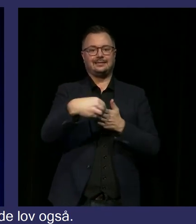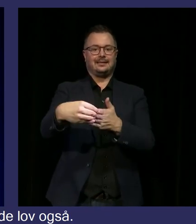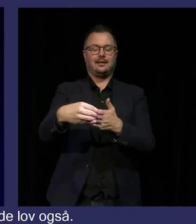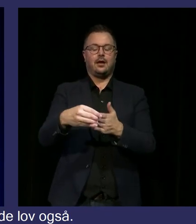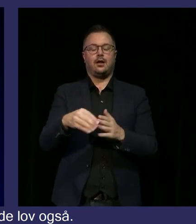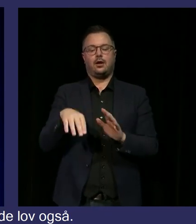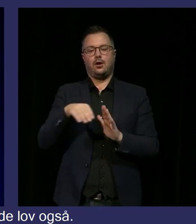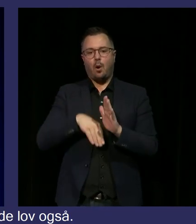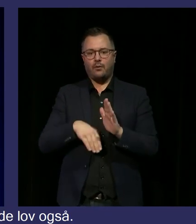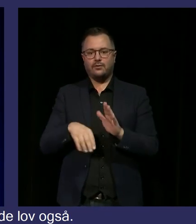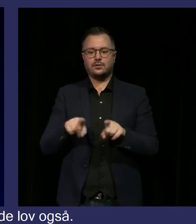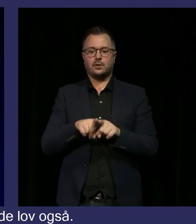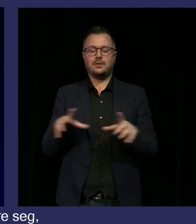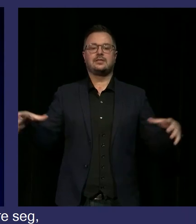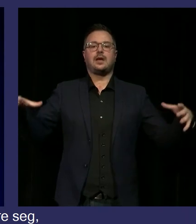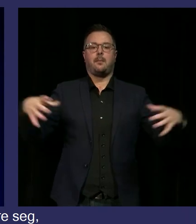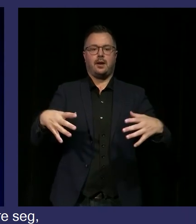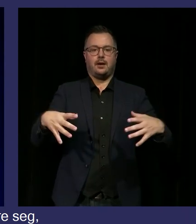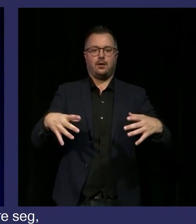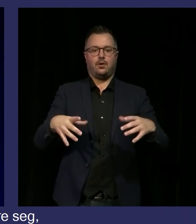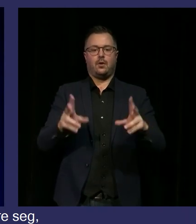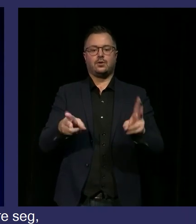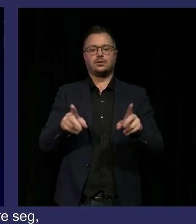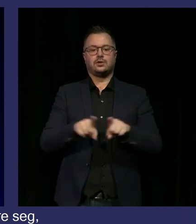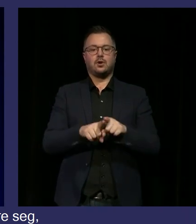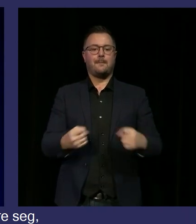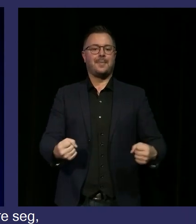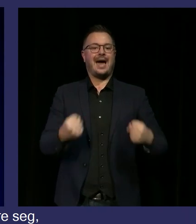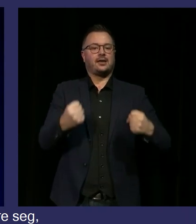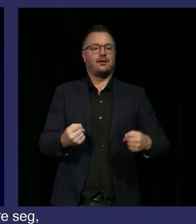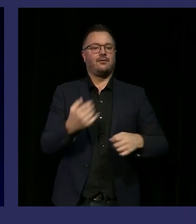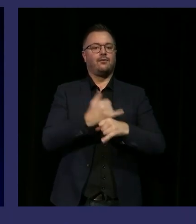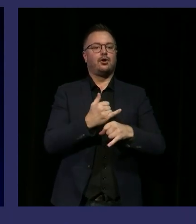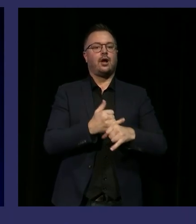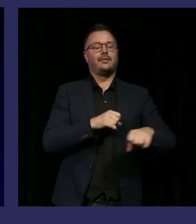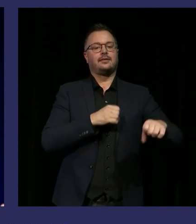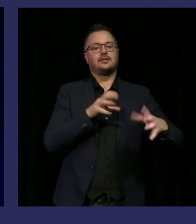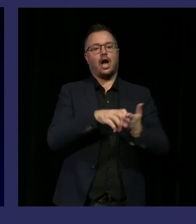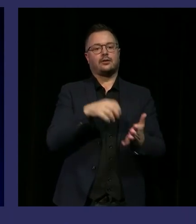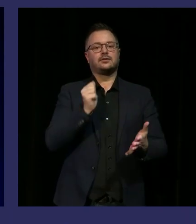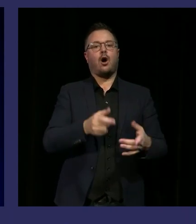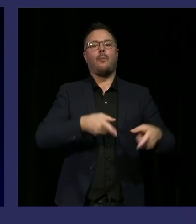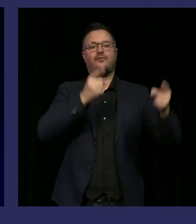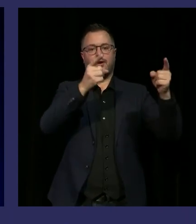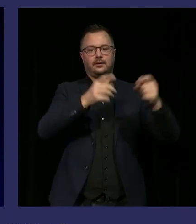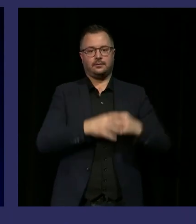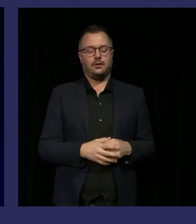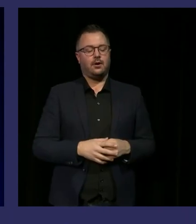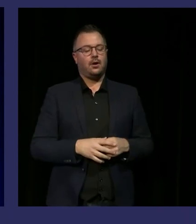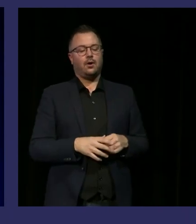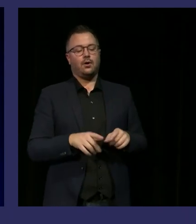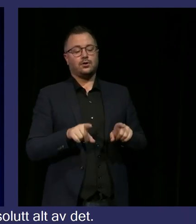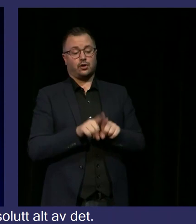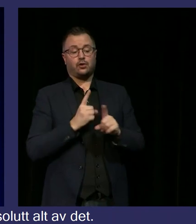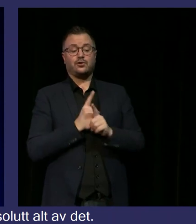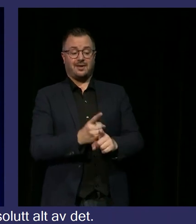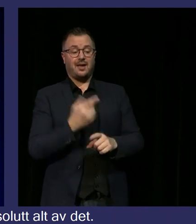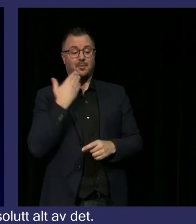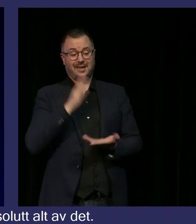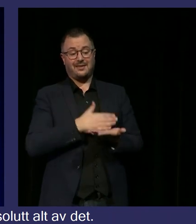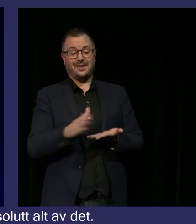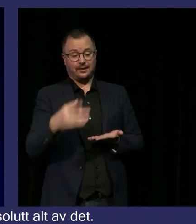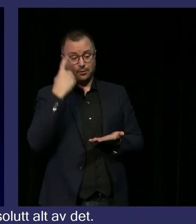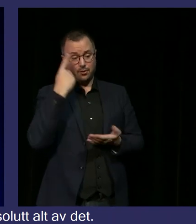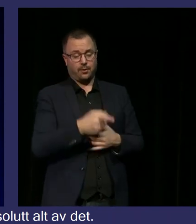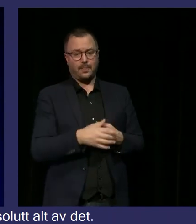samlende lov som også vil være bærende for hvordan staten skal oppføre seg og det offentlige skal oppføre seg. Så sånne konstruksjoner tror du vi blir kvitt? Jeg tror ikke